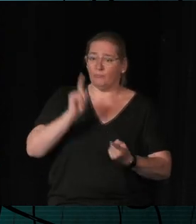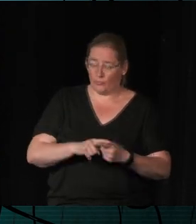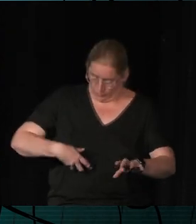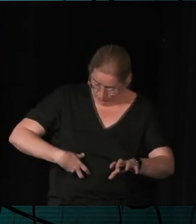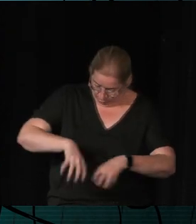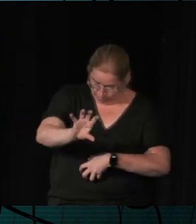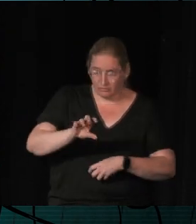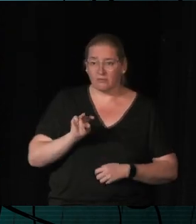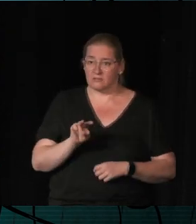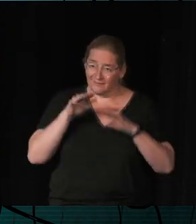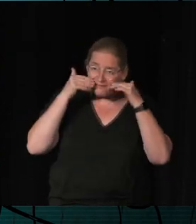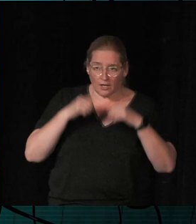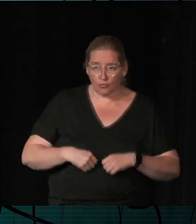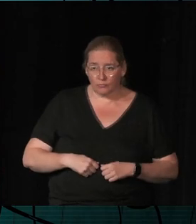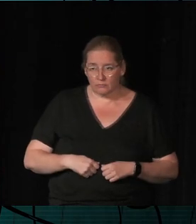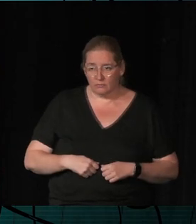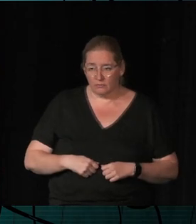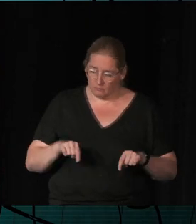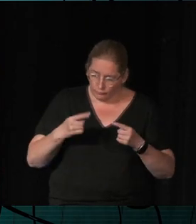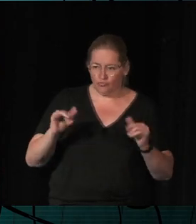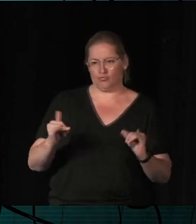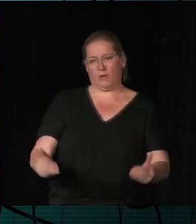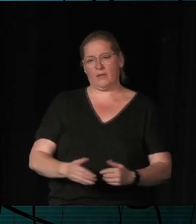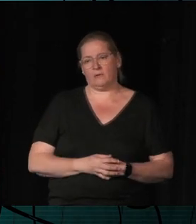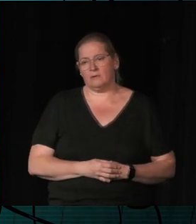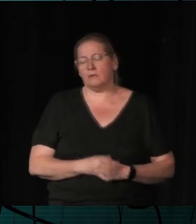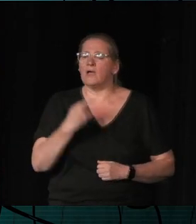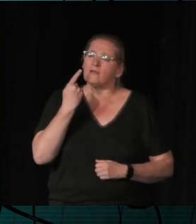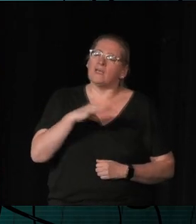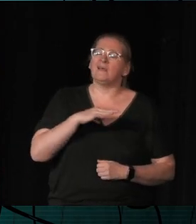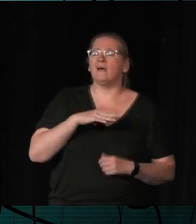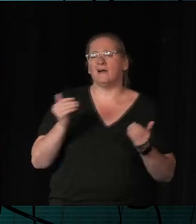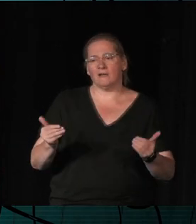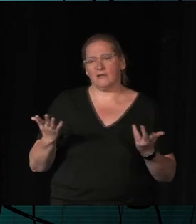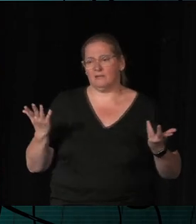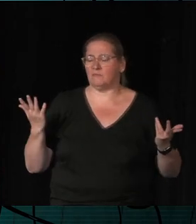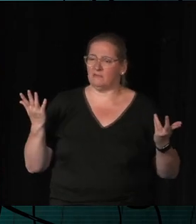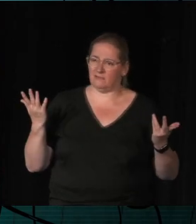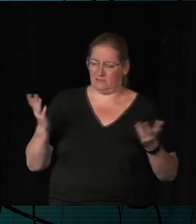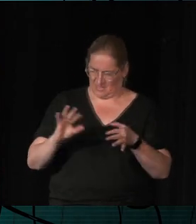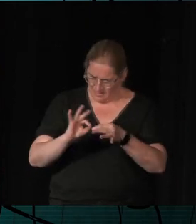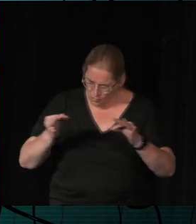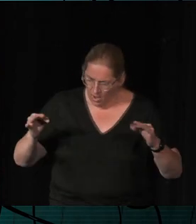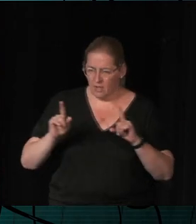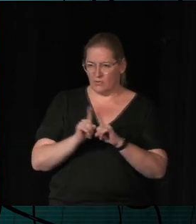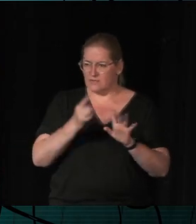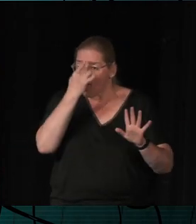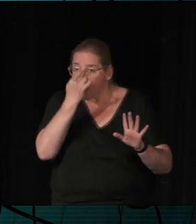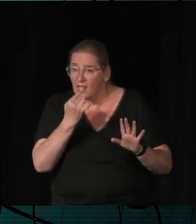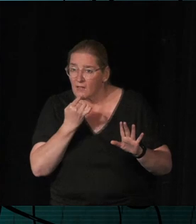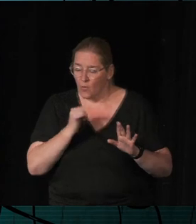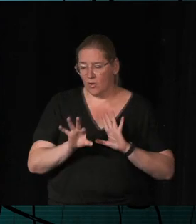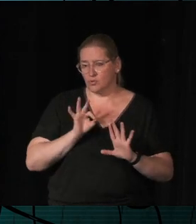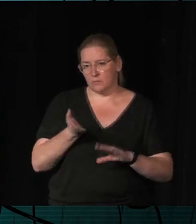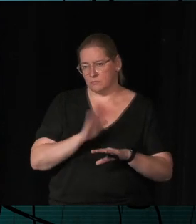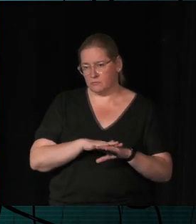suivi, et on y va quand même, quoi. Donc ouais, il y a un enjeu narratif et d'illusion de choix de par le médium, alors